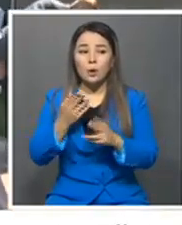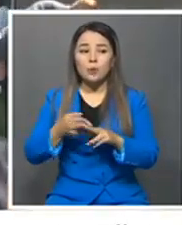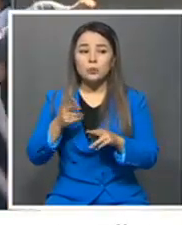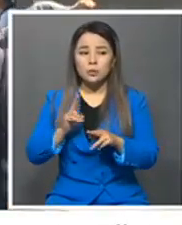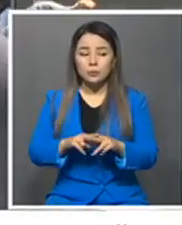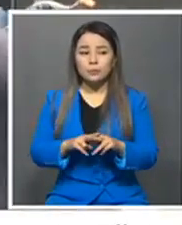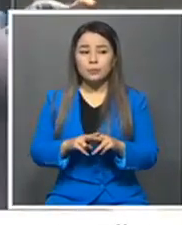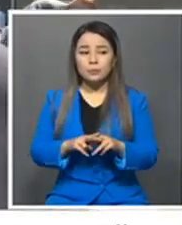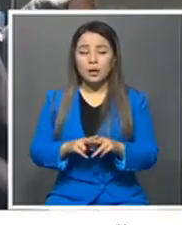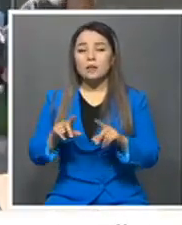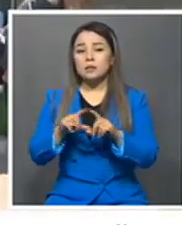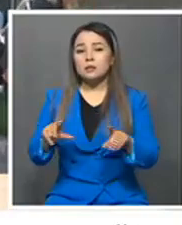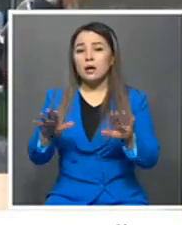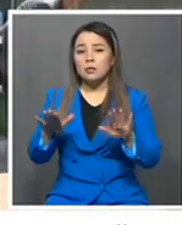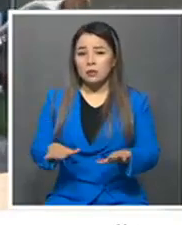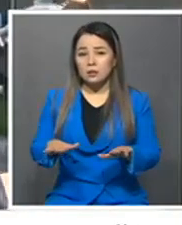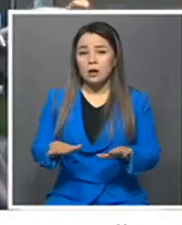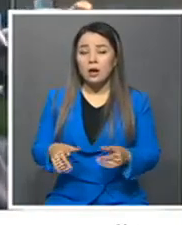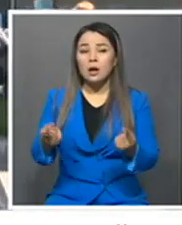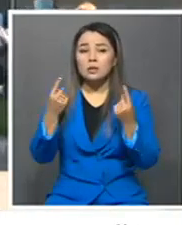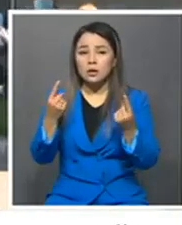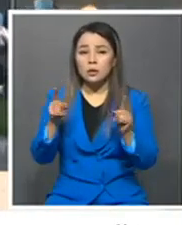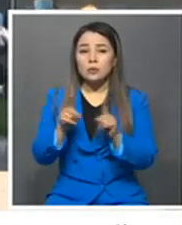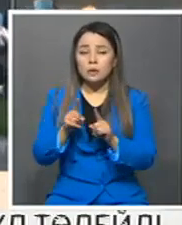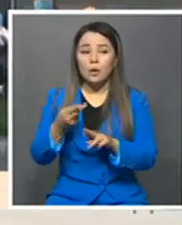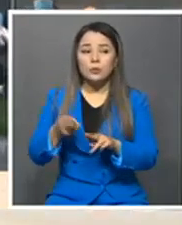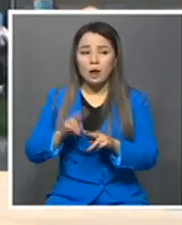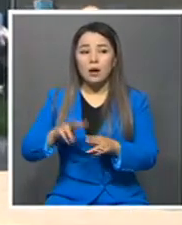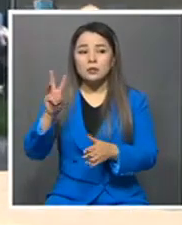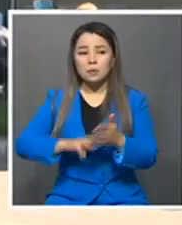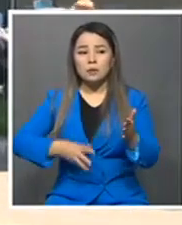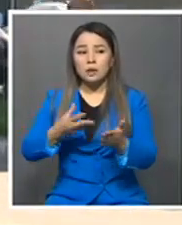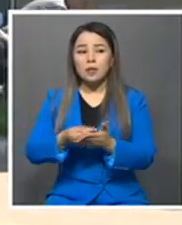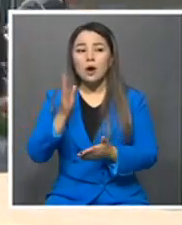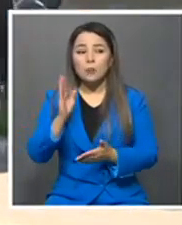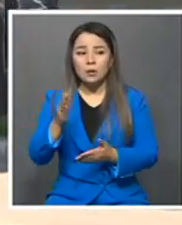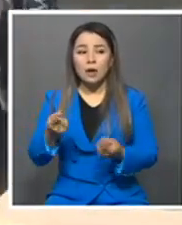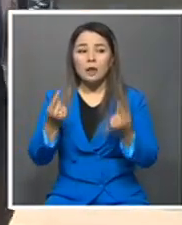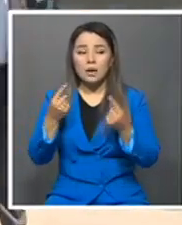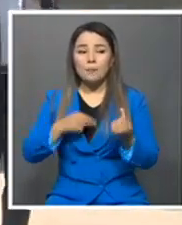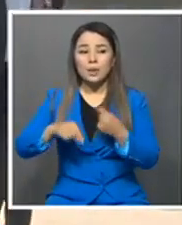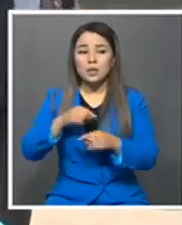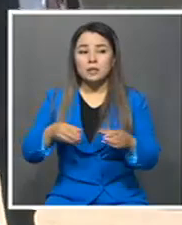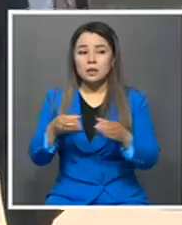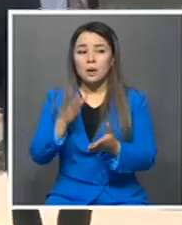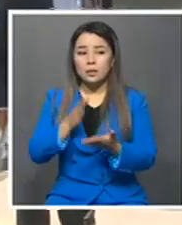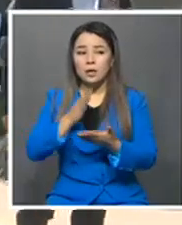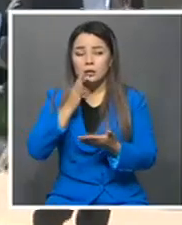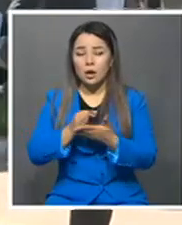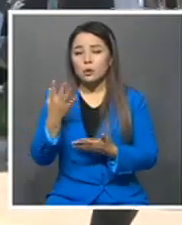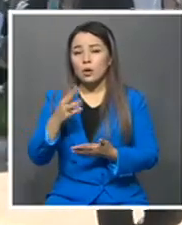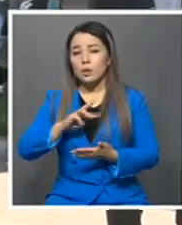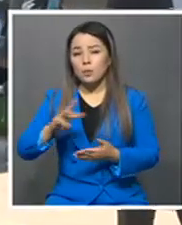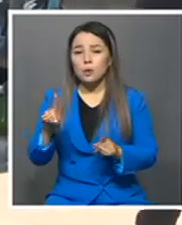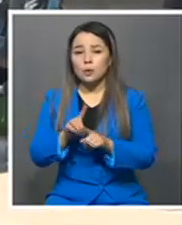бұл нысанға ірі осындай айыппұл салынады. Ірі бизнес болып шықса, 4 миллион теңге